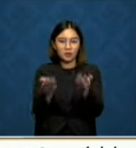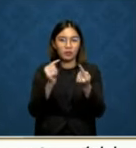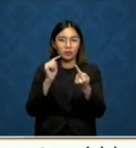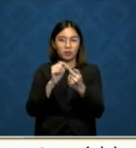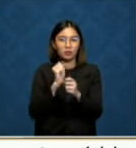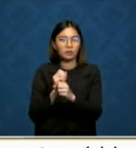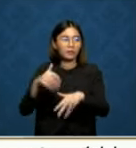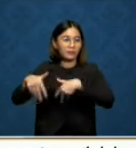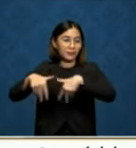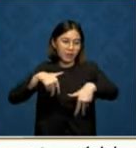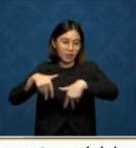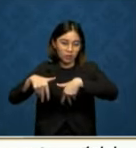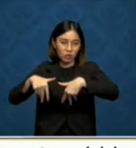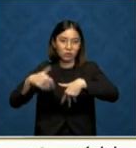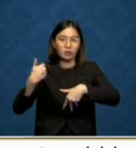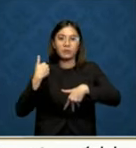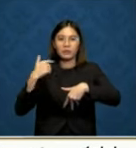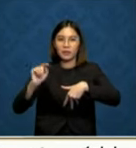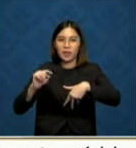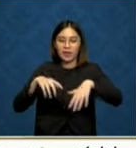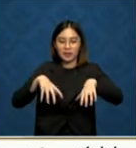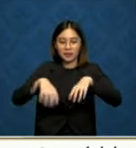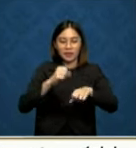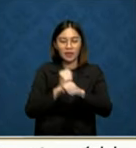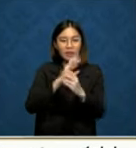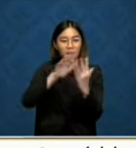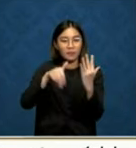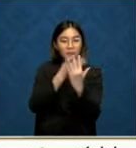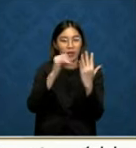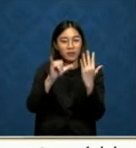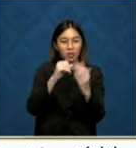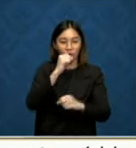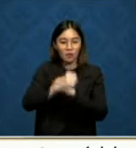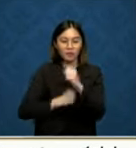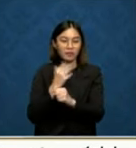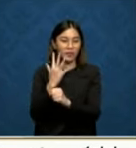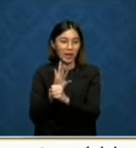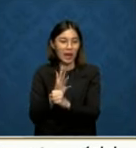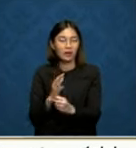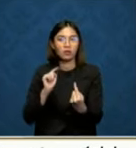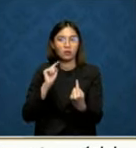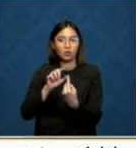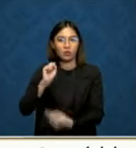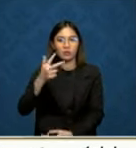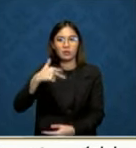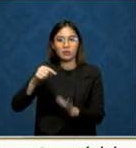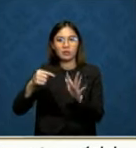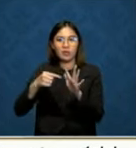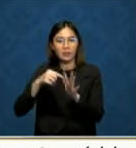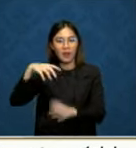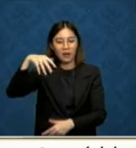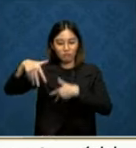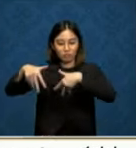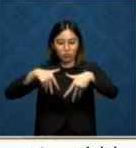ากประชาชนแล้วก็รวมทั้งการจัดทำแผนยุธษาต 5 ปีของสภาวกอนผู้รโภคคะ